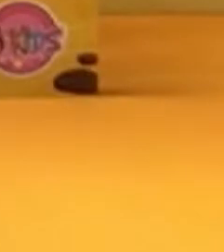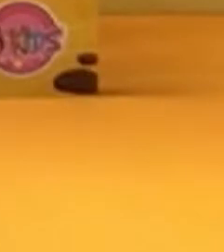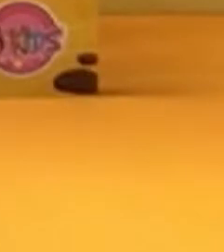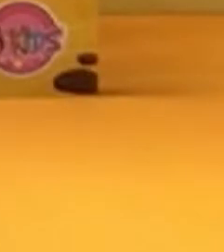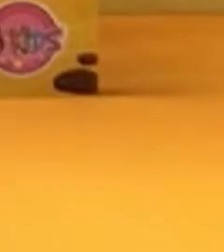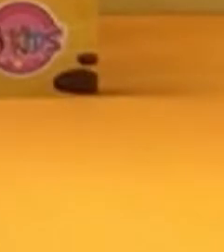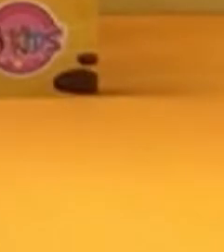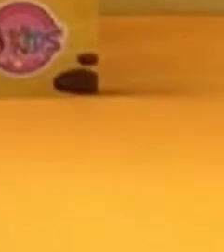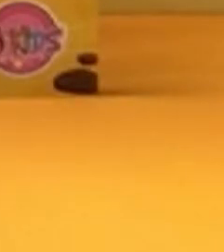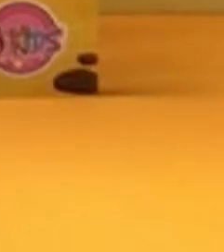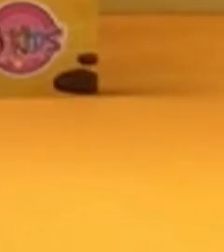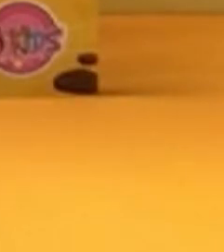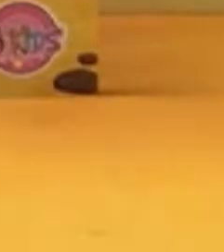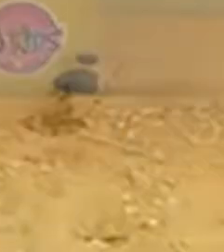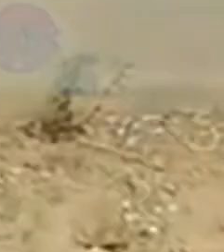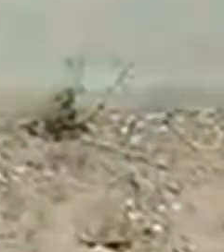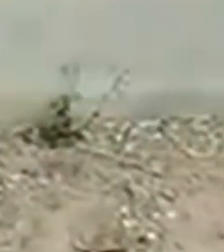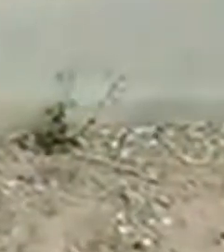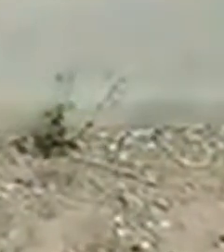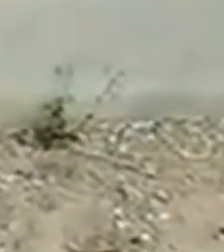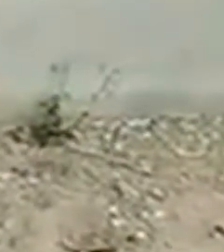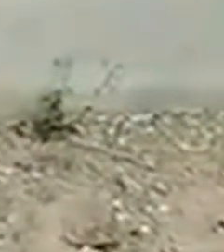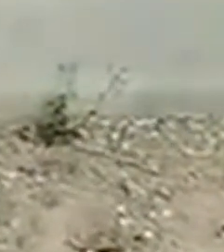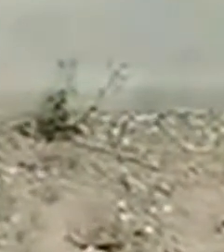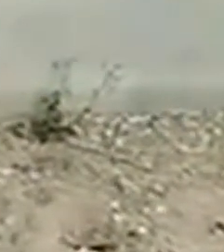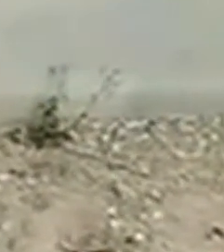ค่ะ ใจแม่ลมหายใจให้